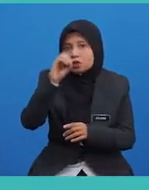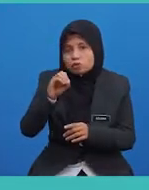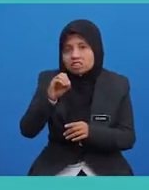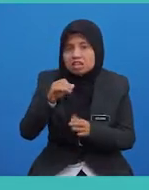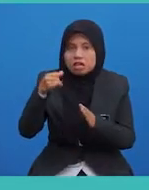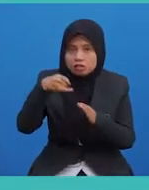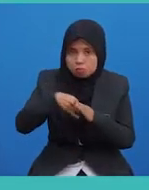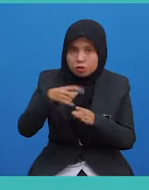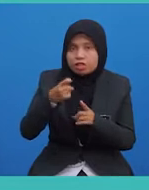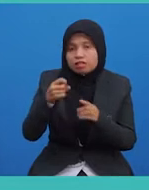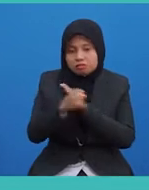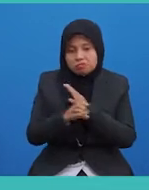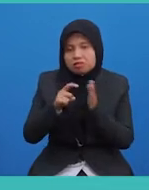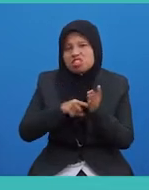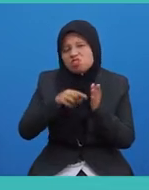penurunan.